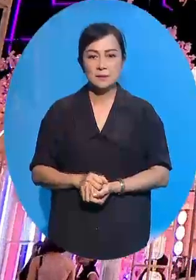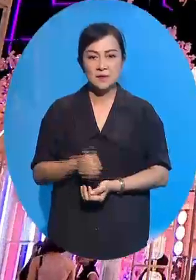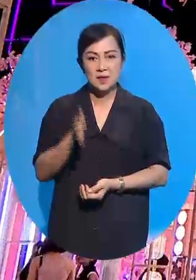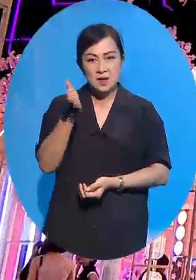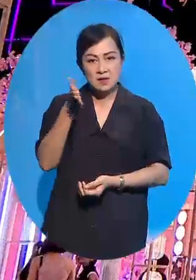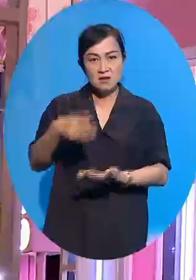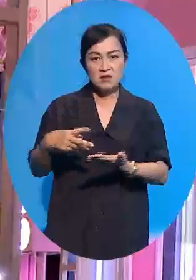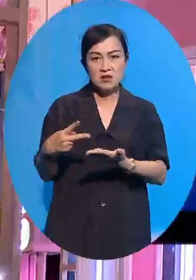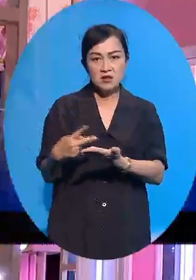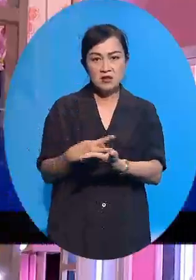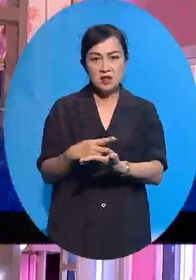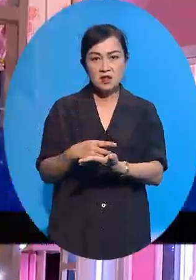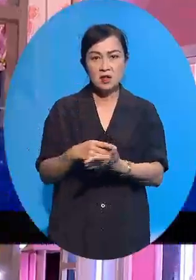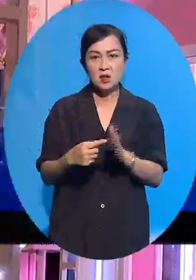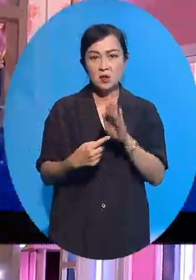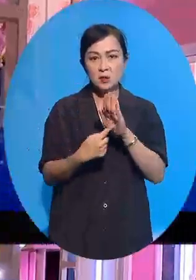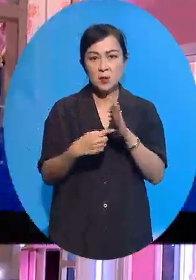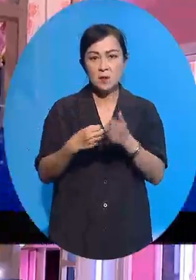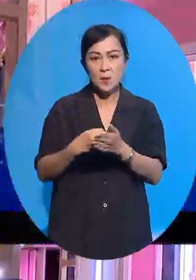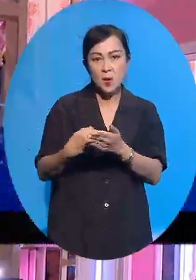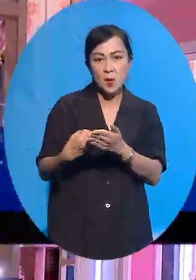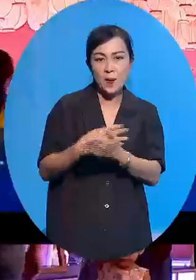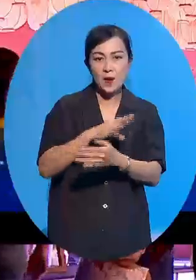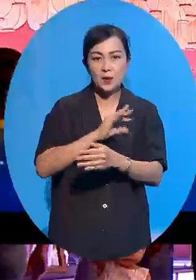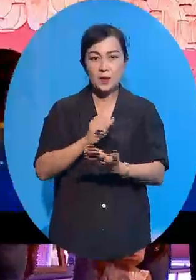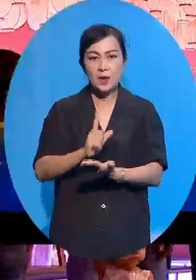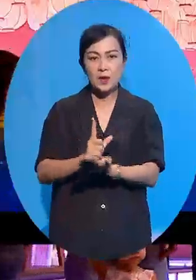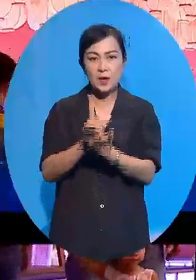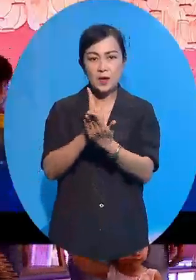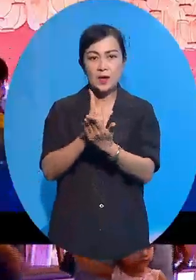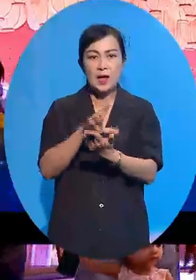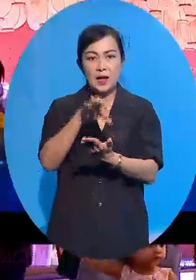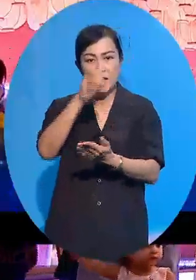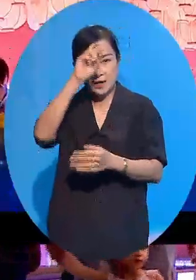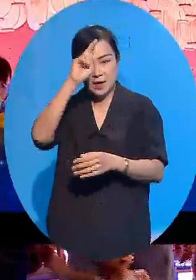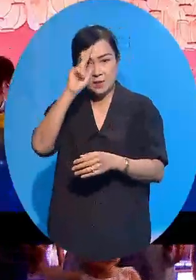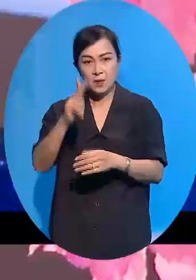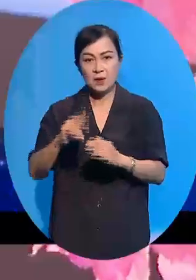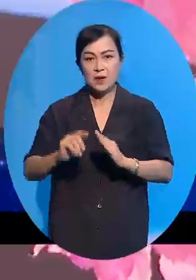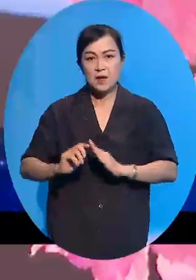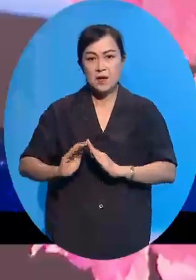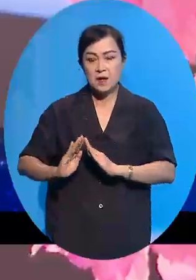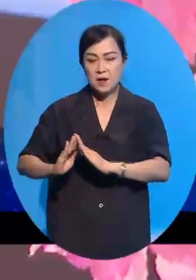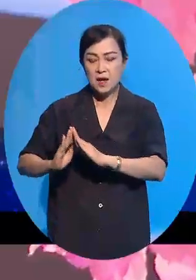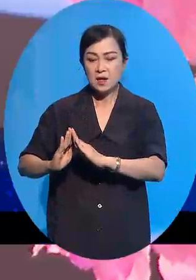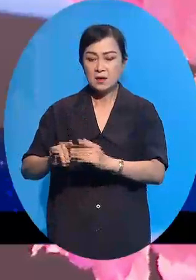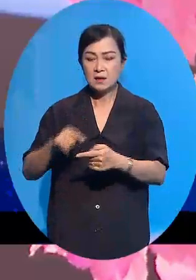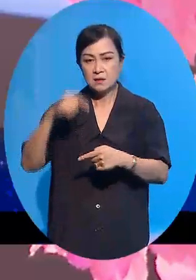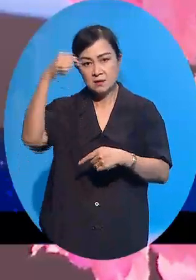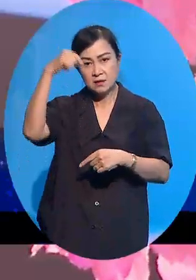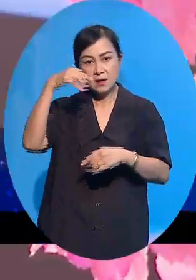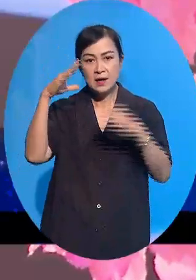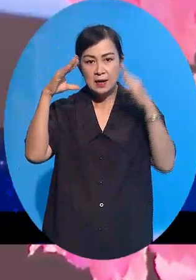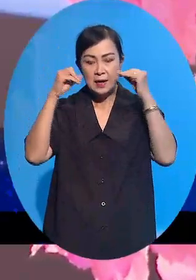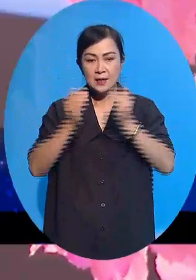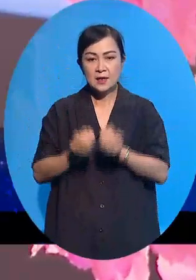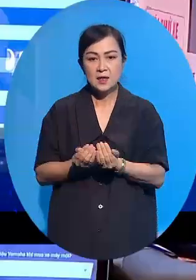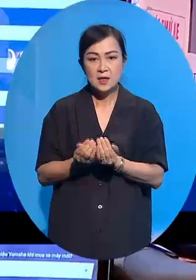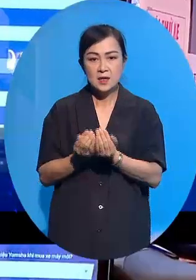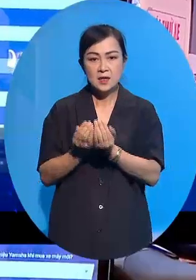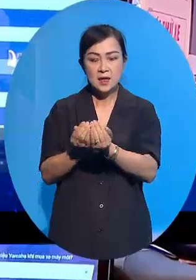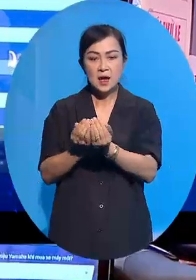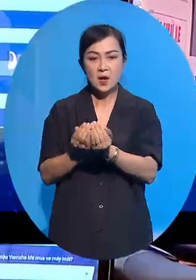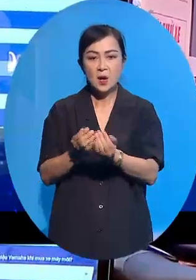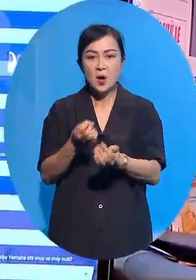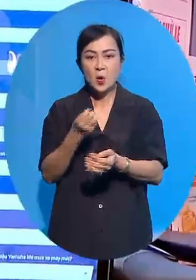Được định hướng trở thành sự kiện thường niên của trung tâm thương mại, chủ đề của lễ hội năm nay lấy cảm hứng từ những ngôi làng cổ của Nhật Bản và hình ảnh chuyến tàu dưới những tán